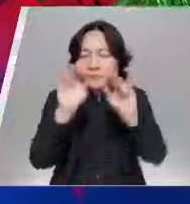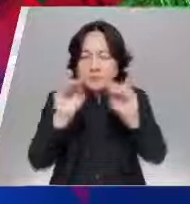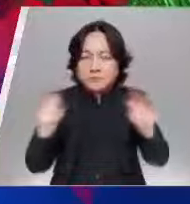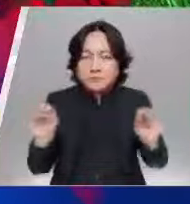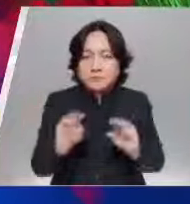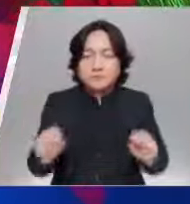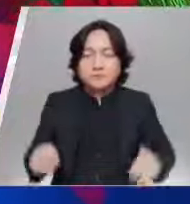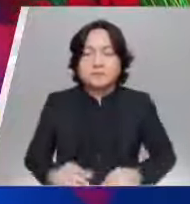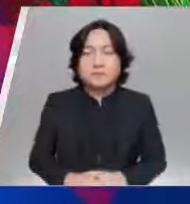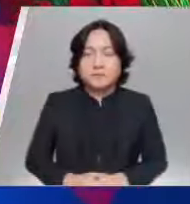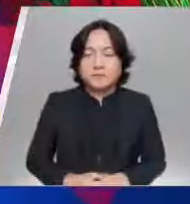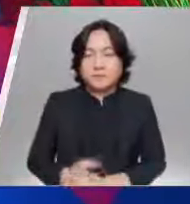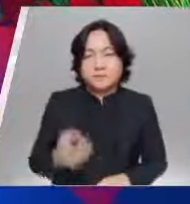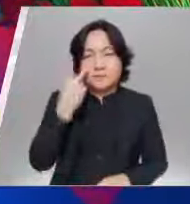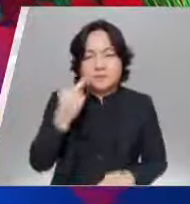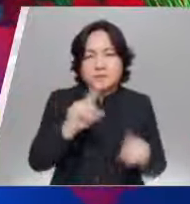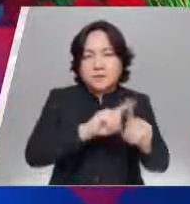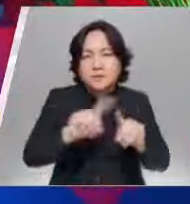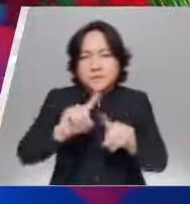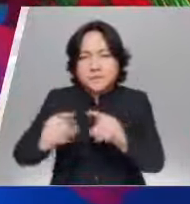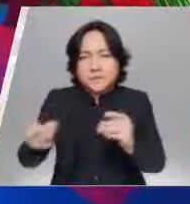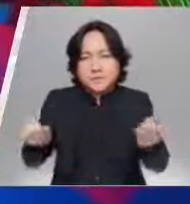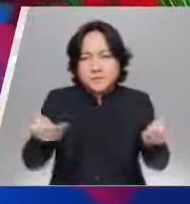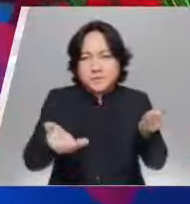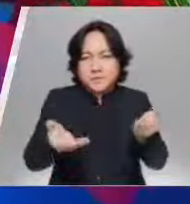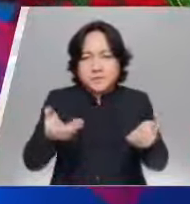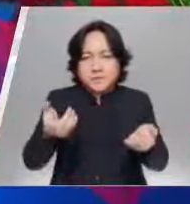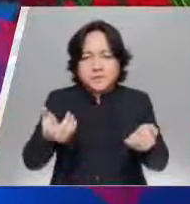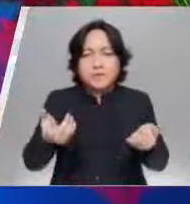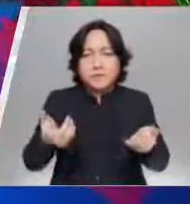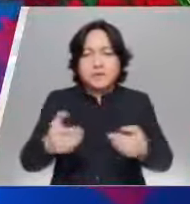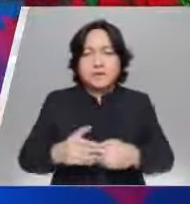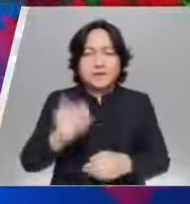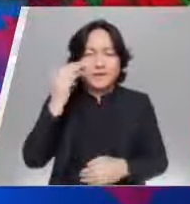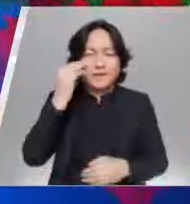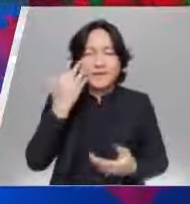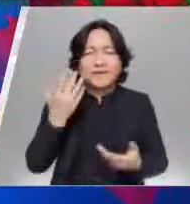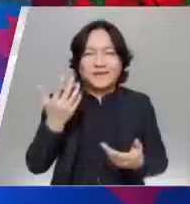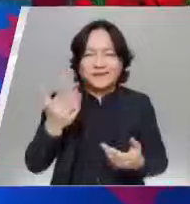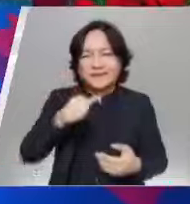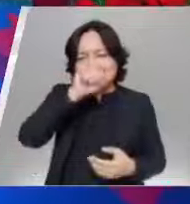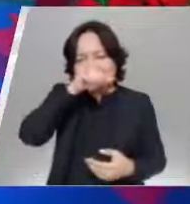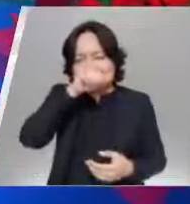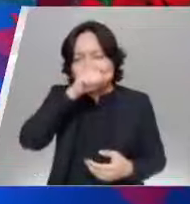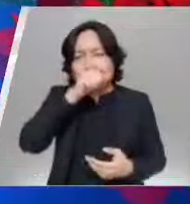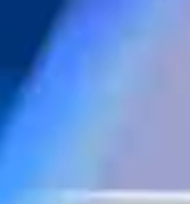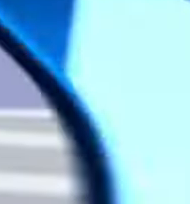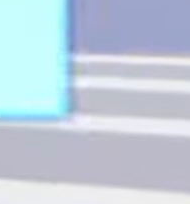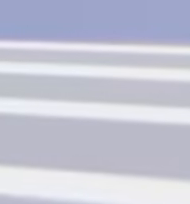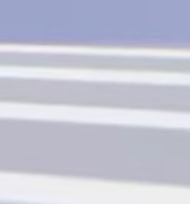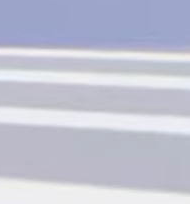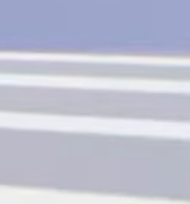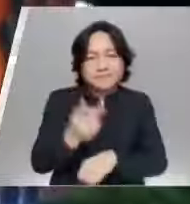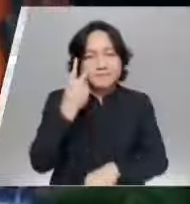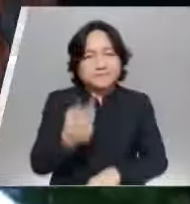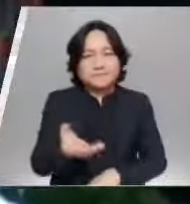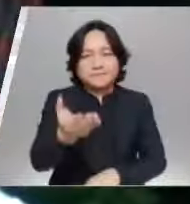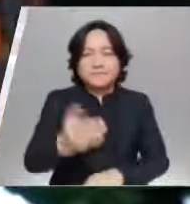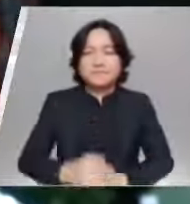ng iba't ibang float na halaw sa sikat na cartoons at anime. Ating saksi.